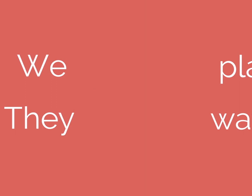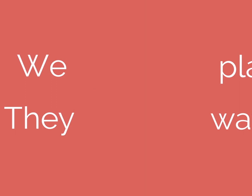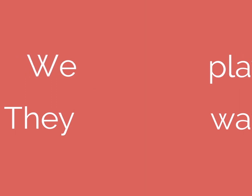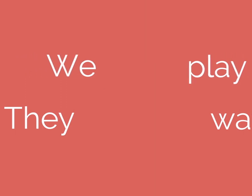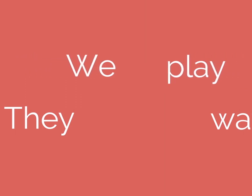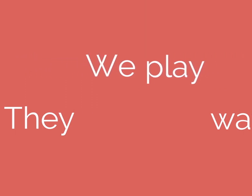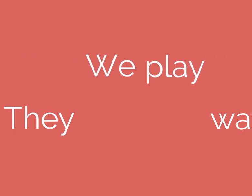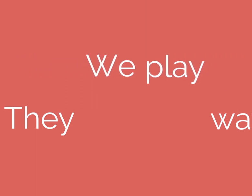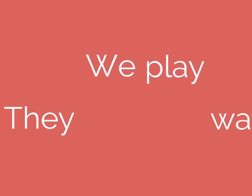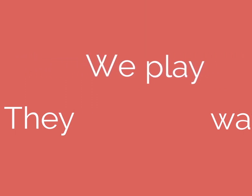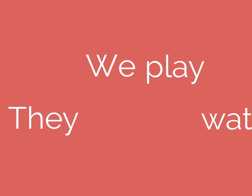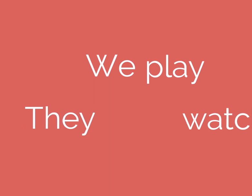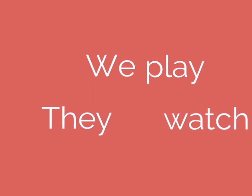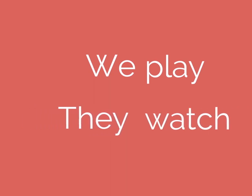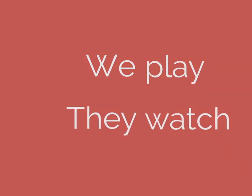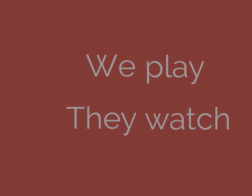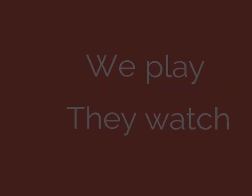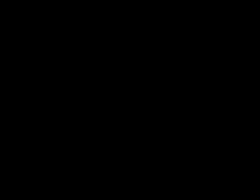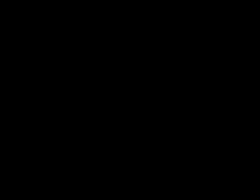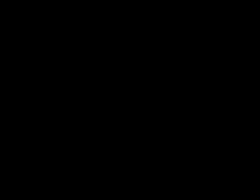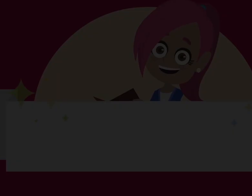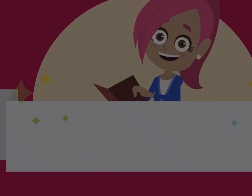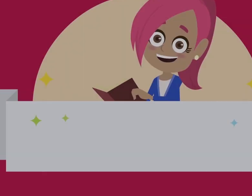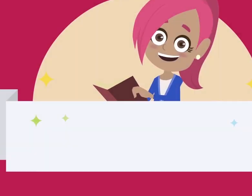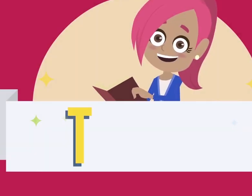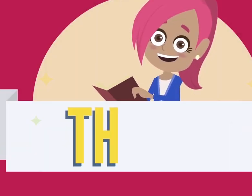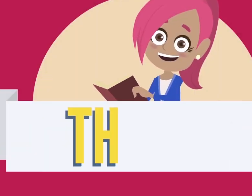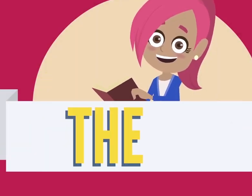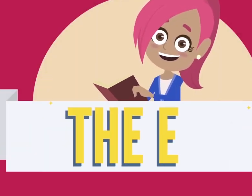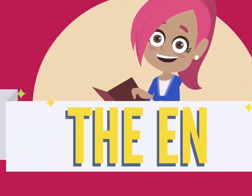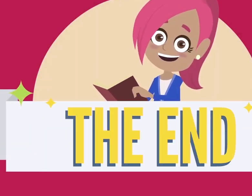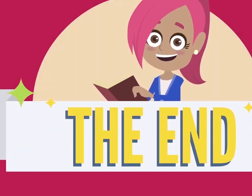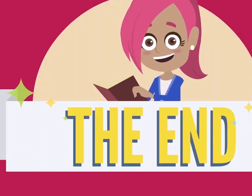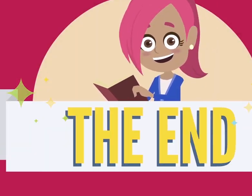जैसे वी प्ले, दे वॉच.